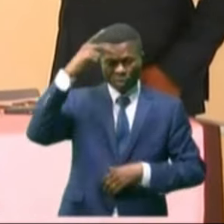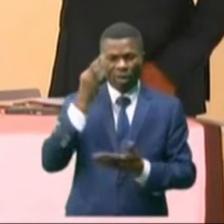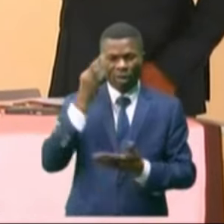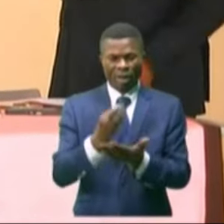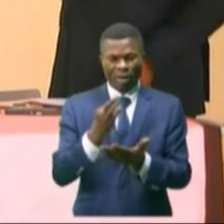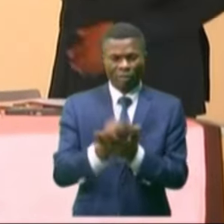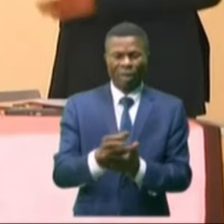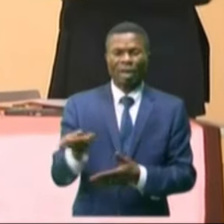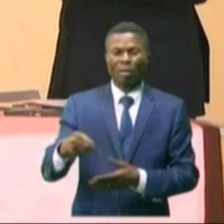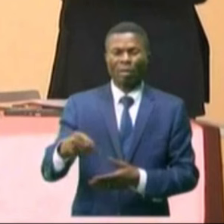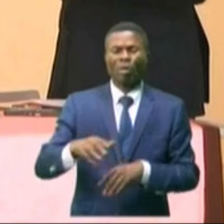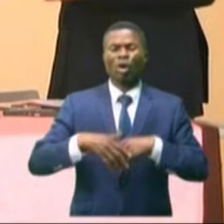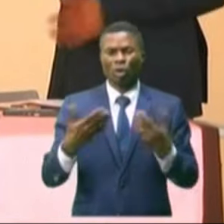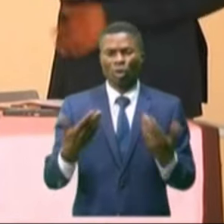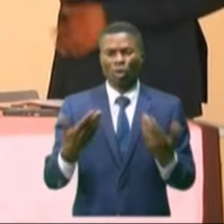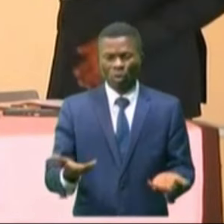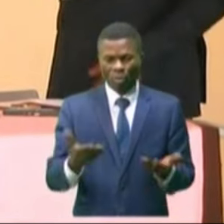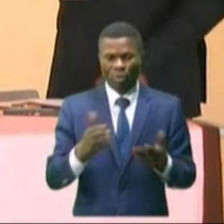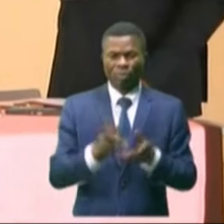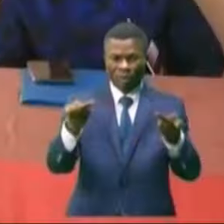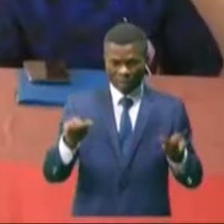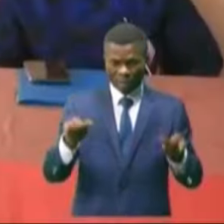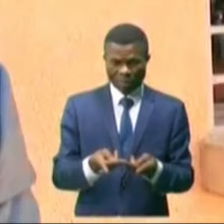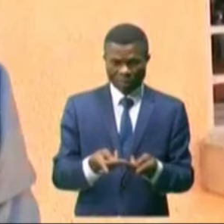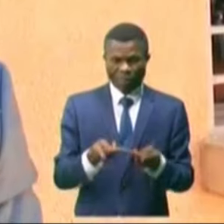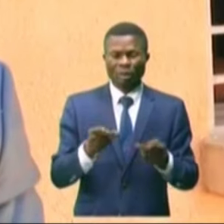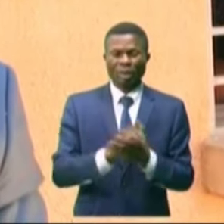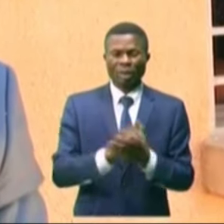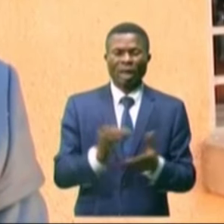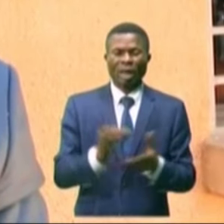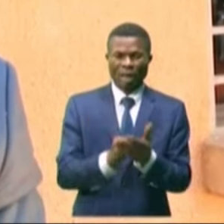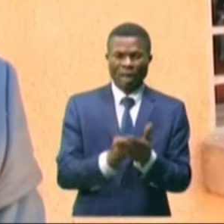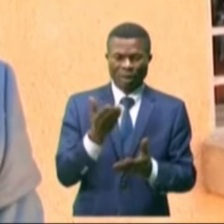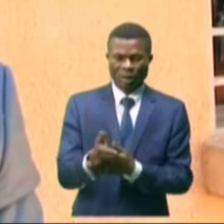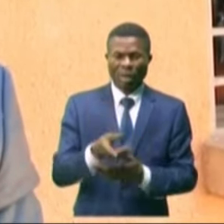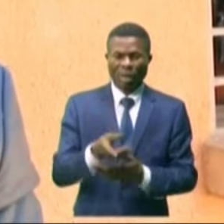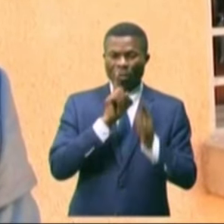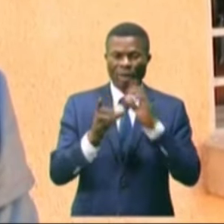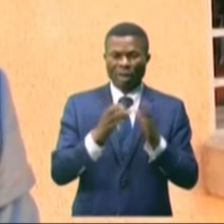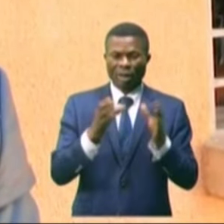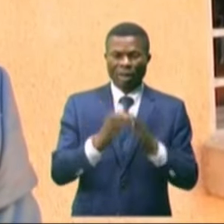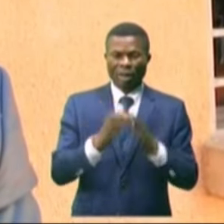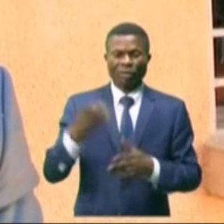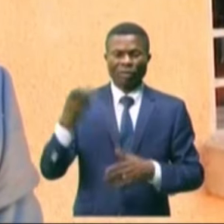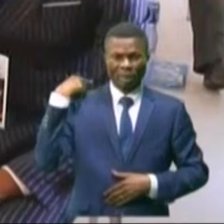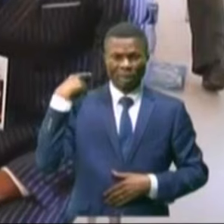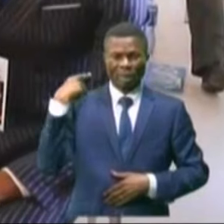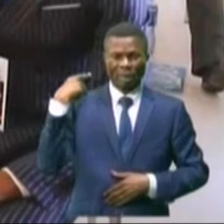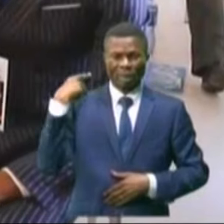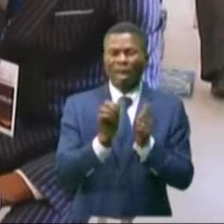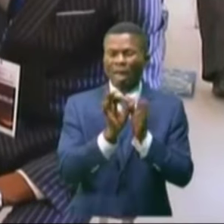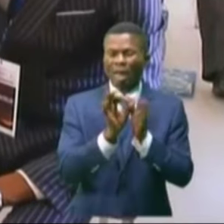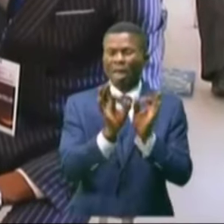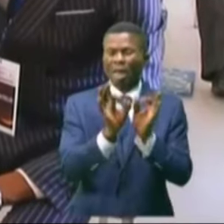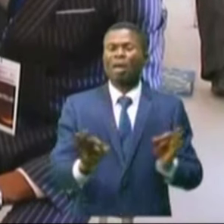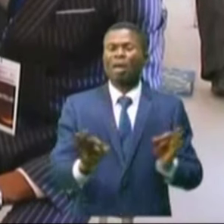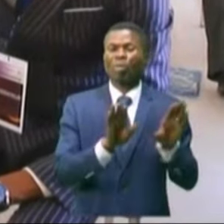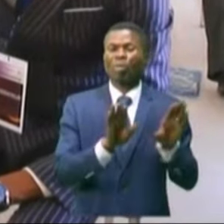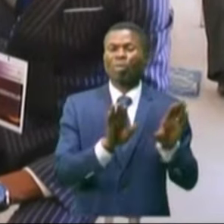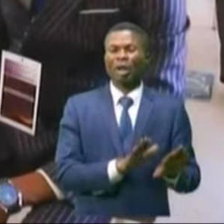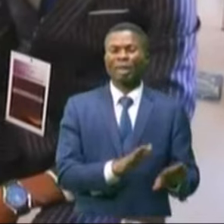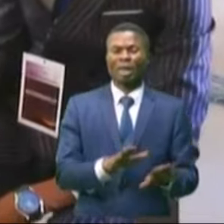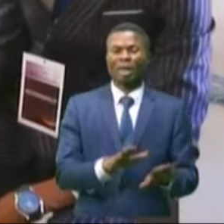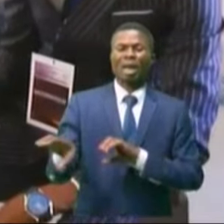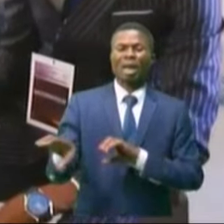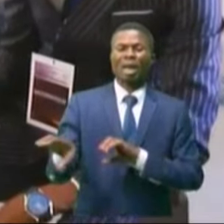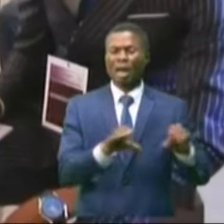Banque mondiale dans le cadre du projet Encore. Discuter avec les élus ici l'essentiel de ce qu'on attendait par rapport aux actions